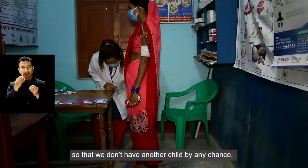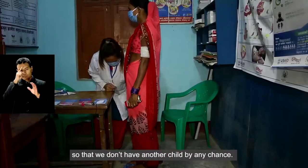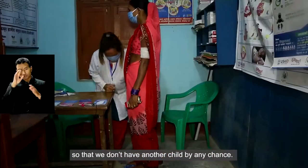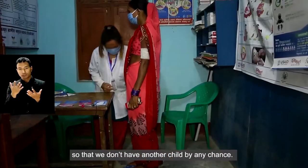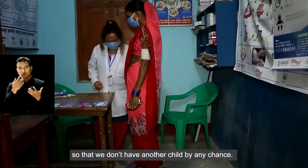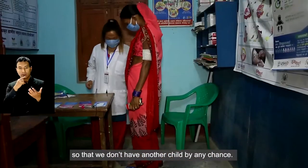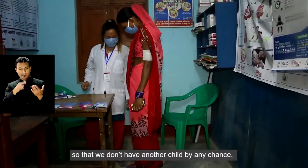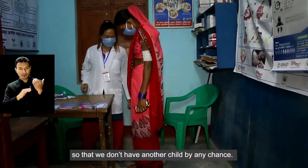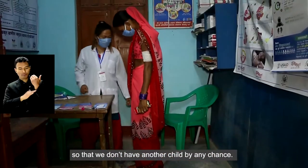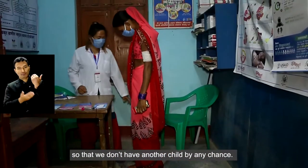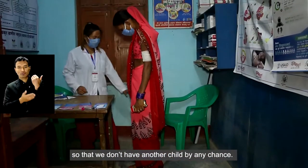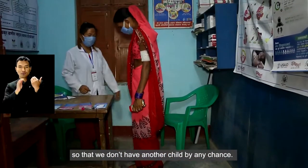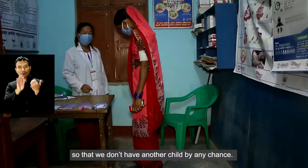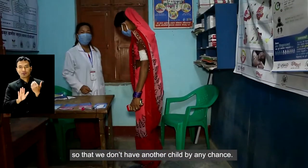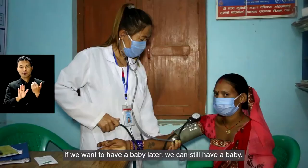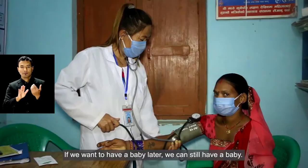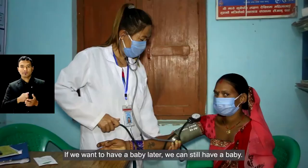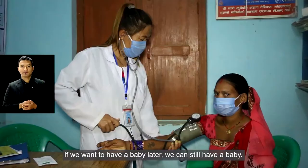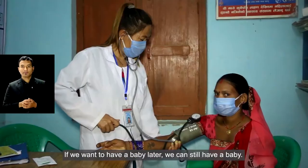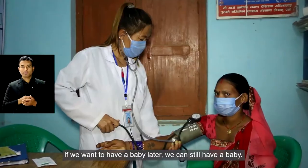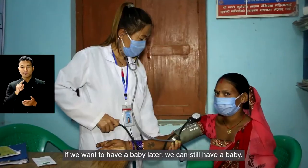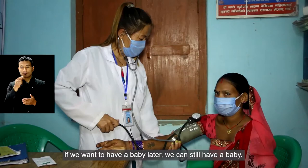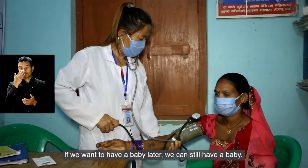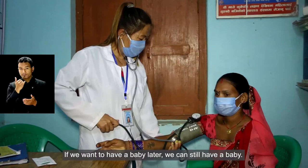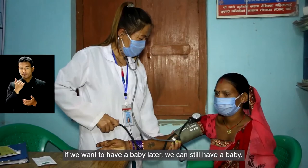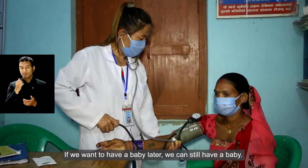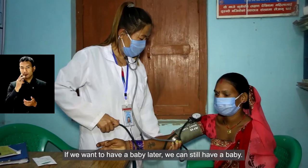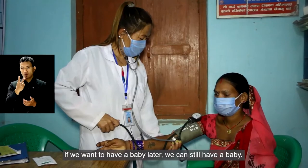भने फेरि बच्चा पाउन सक्छ।